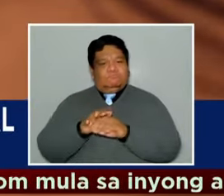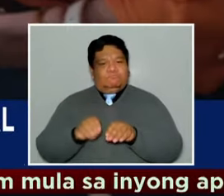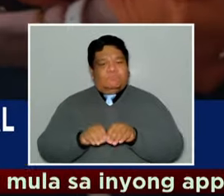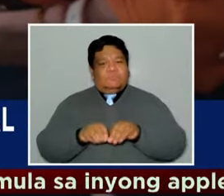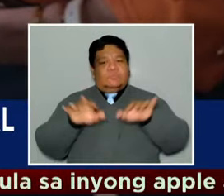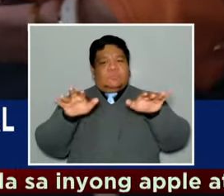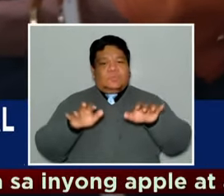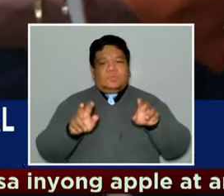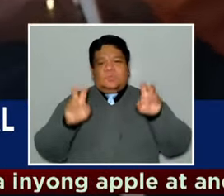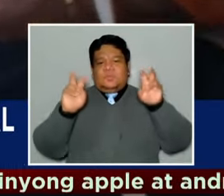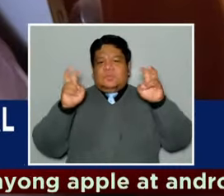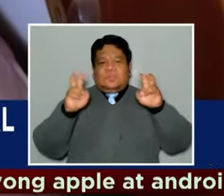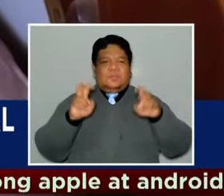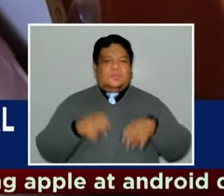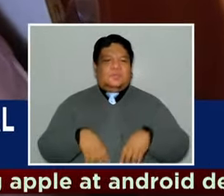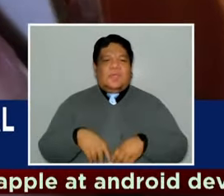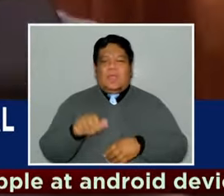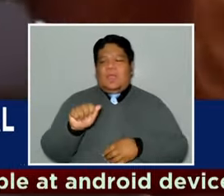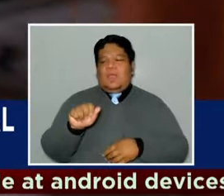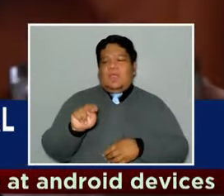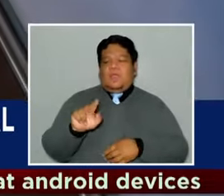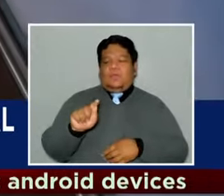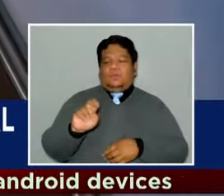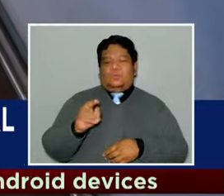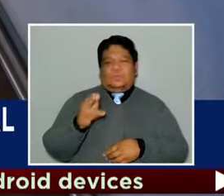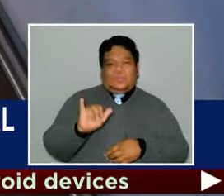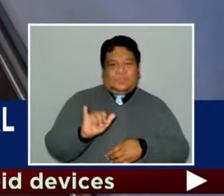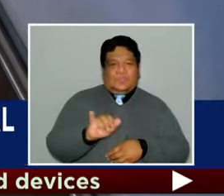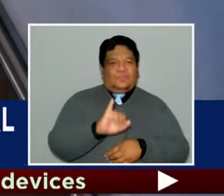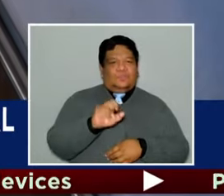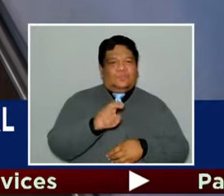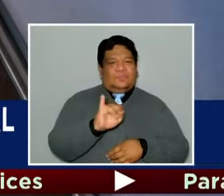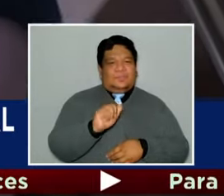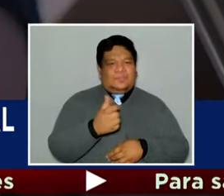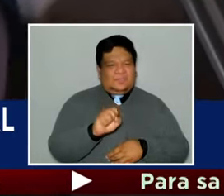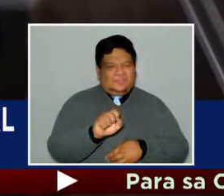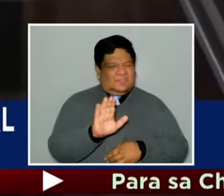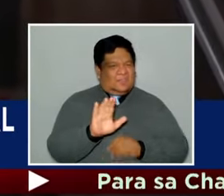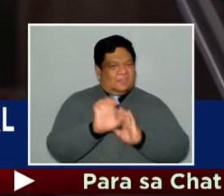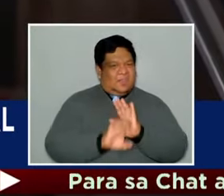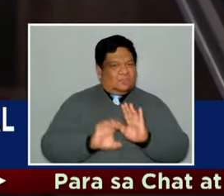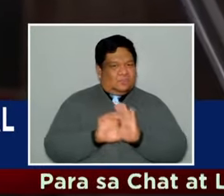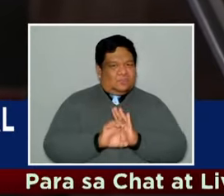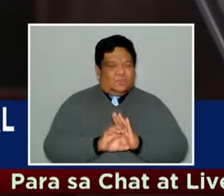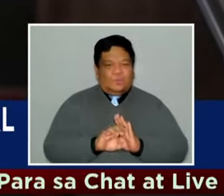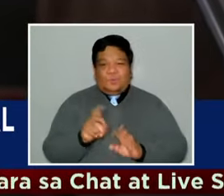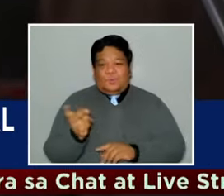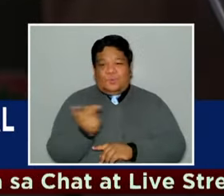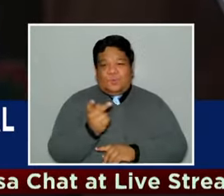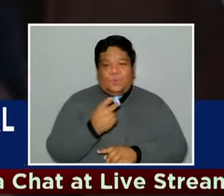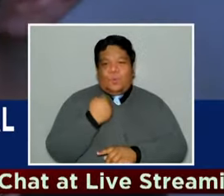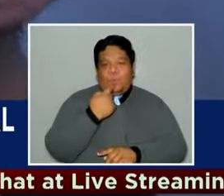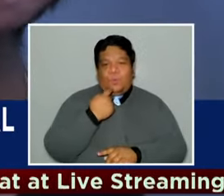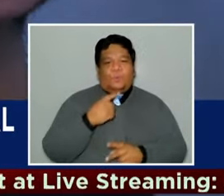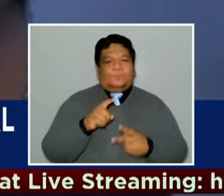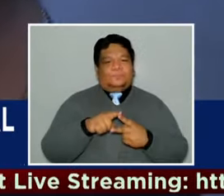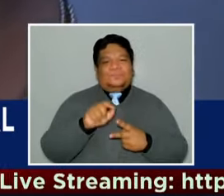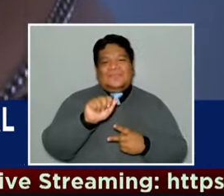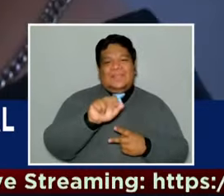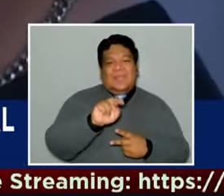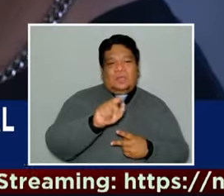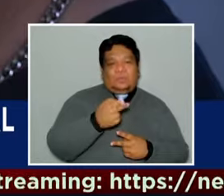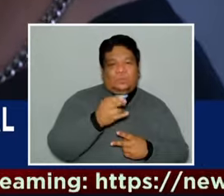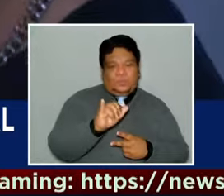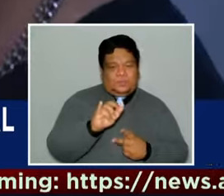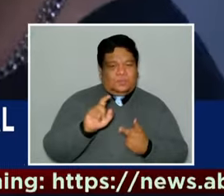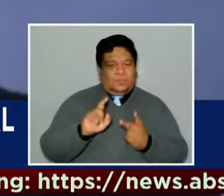Me Love. Wala na sila. Patok sa manonood ang mala asot pusang tambalan ni na Anthony at Maris Racal bilang